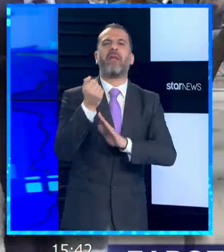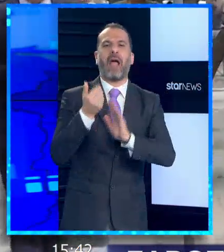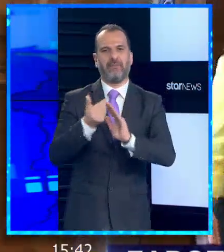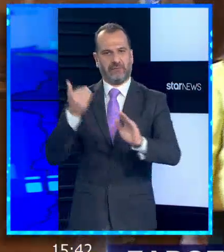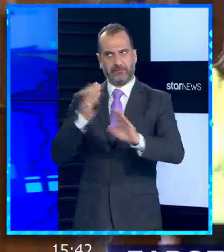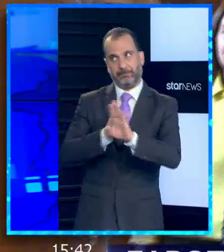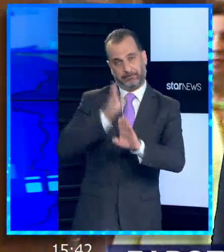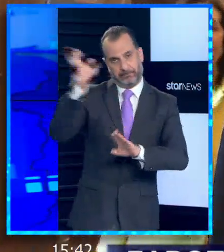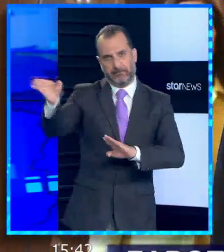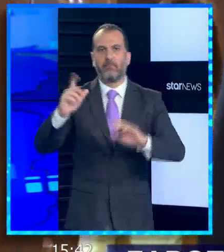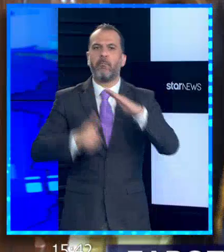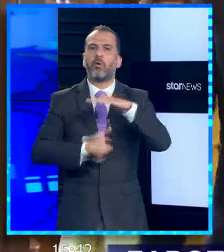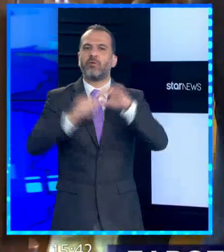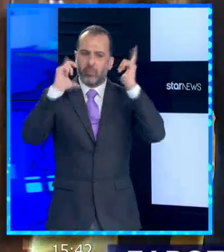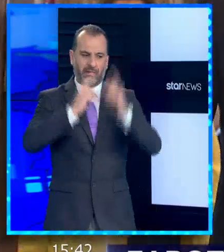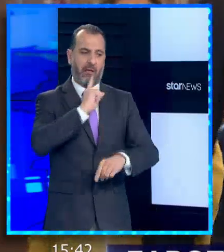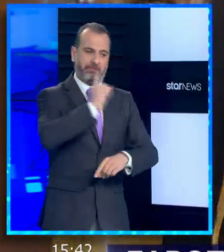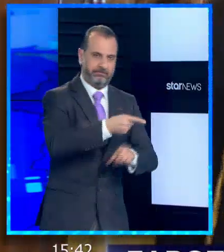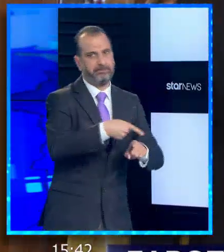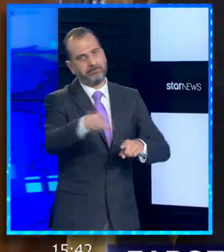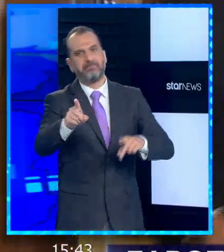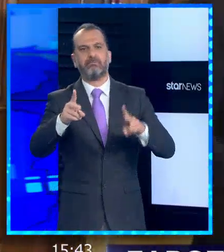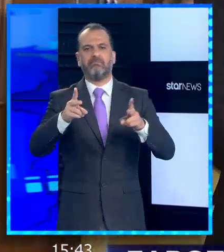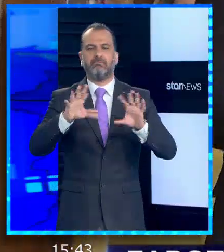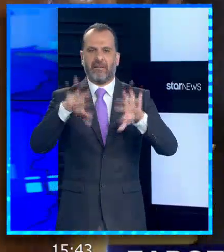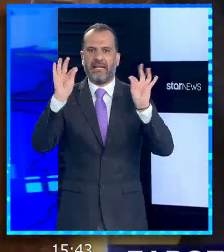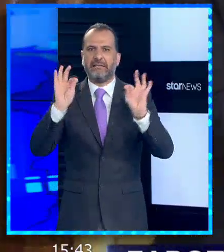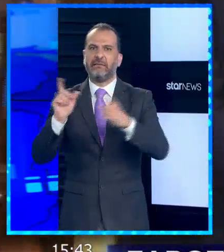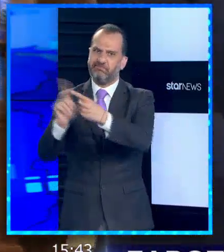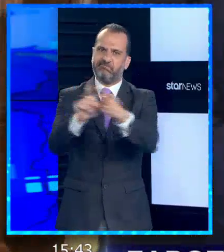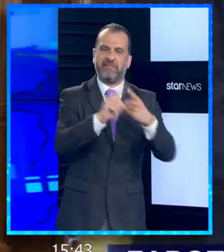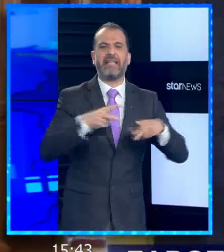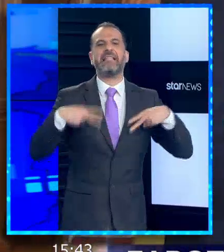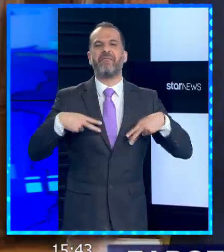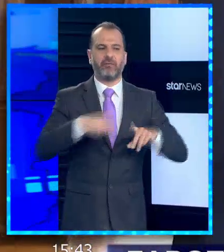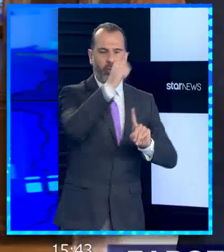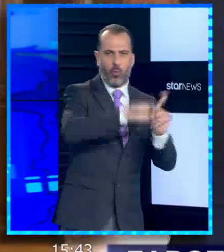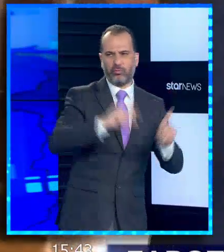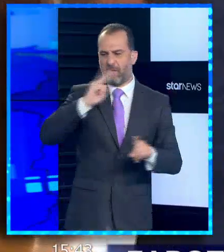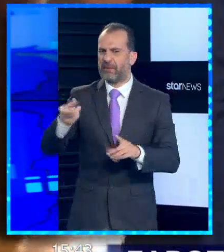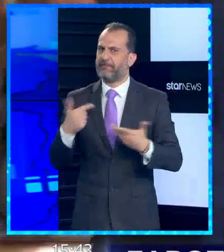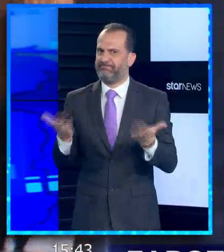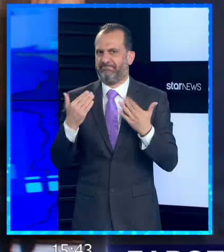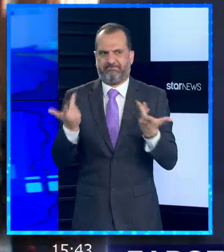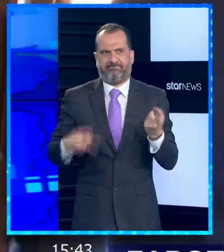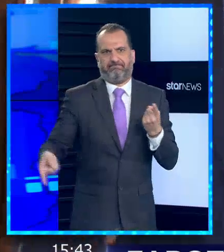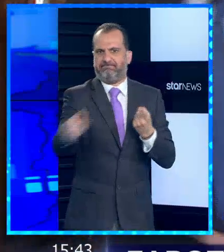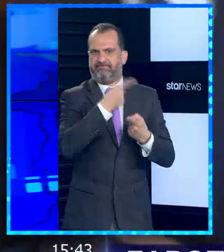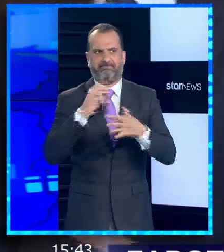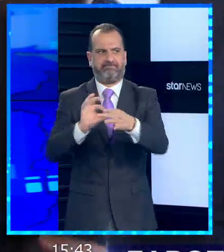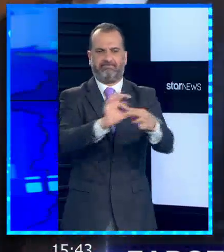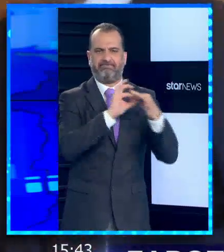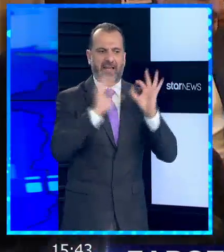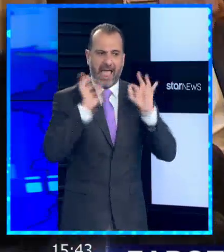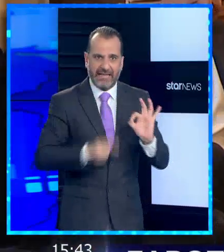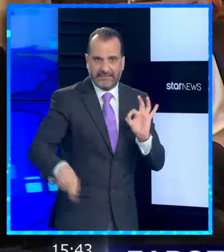διερευνητική εντολή σχηματισμού κυβέρνησης από την Πρόεδρο της Δημοκρατίας, αλλά όπως είπε και στην ίδια, θεωρεί ότι δεν υπάρχει προϋπόθεση σχηματισμού κυβέρνησης από την παρούσα